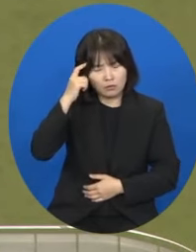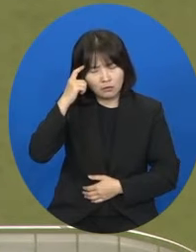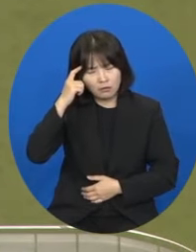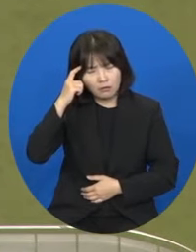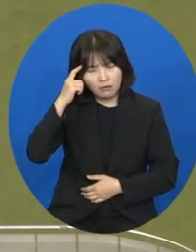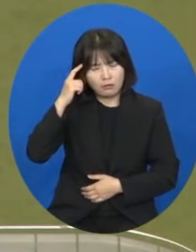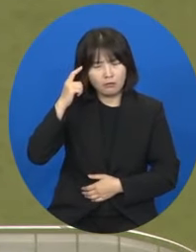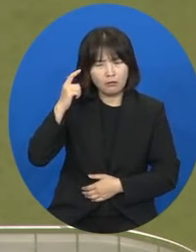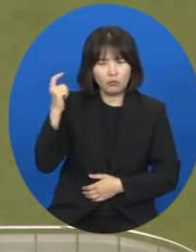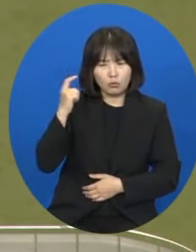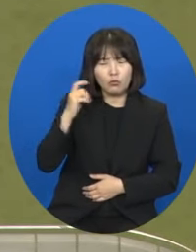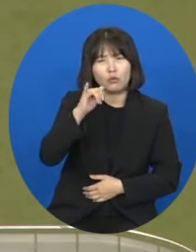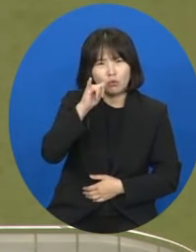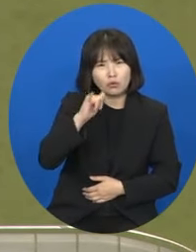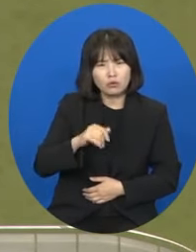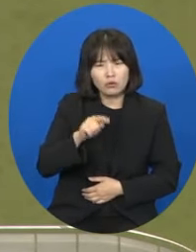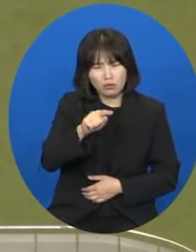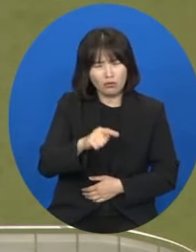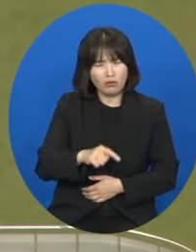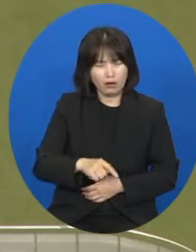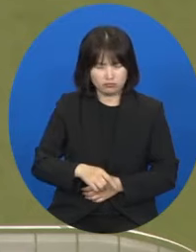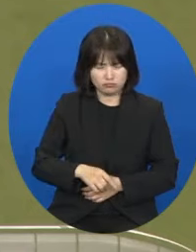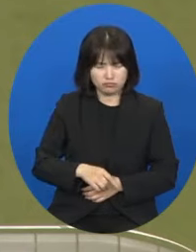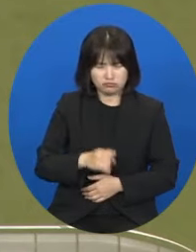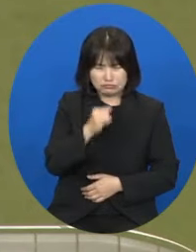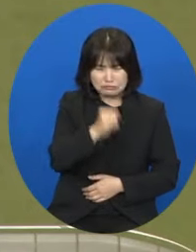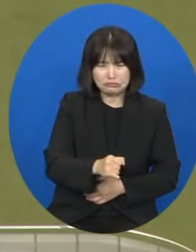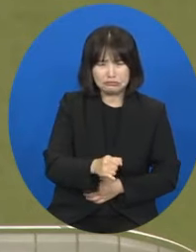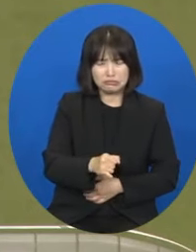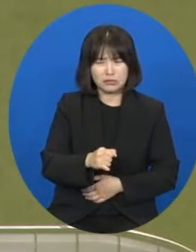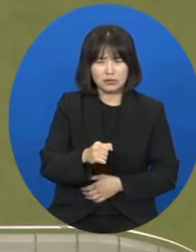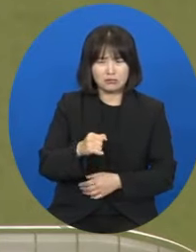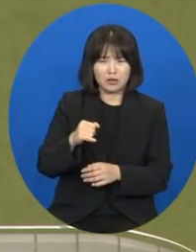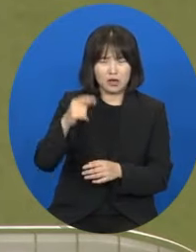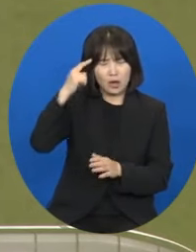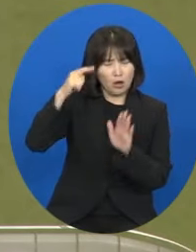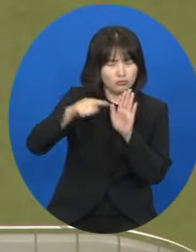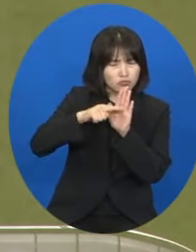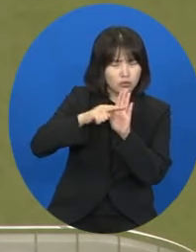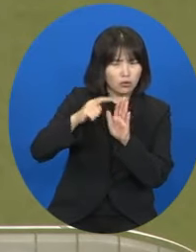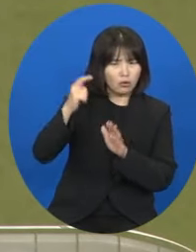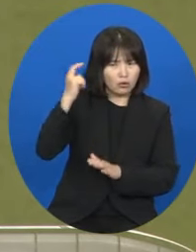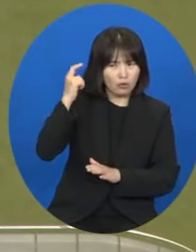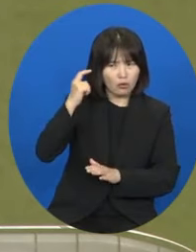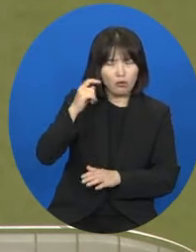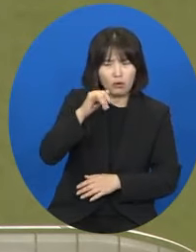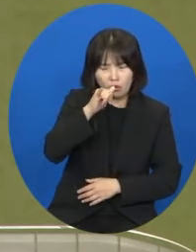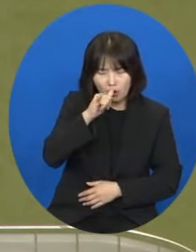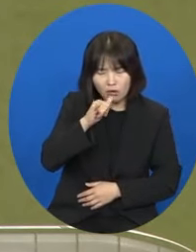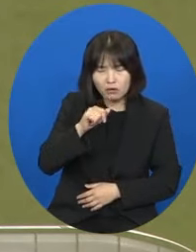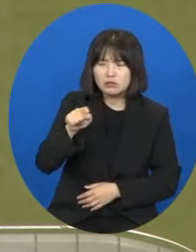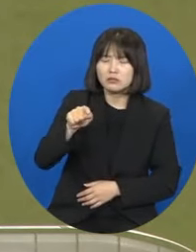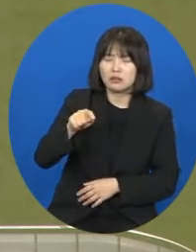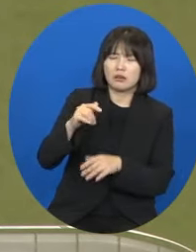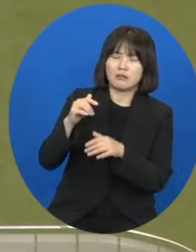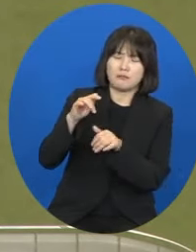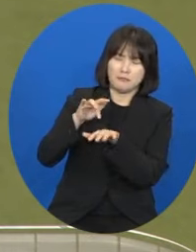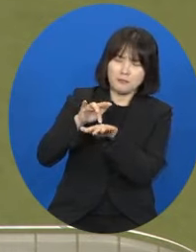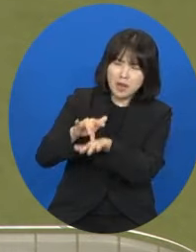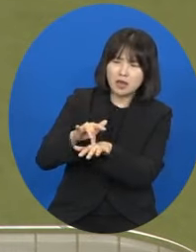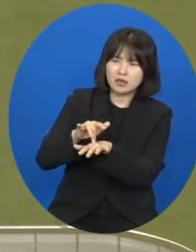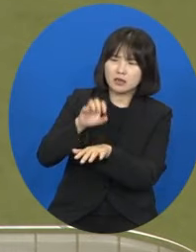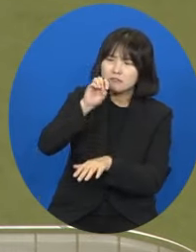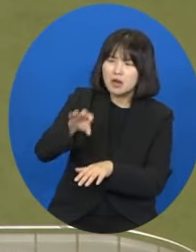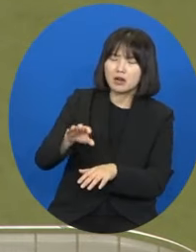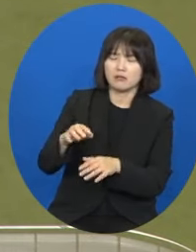들려요. 너는 못났어. 막 이런 막 이런 부정적인 소리가 막 들린다는 거예요. 제가 그랬어요. 그거 마귀의 소리입니다. 마귀가